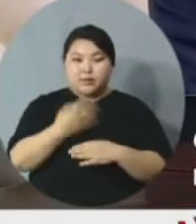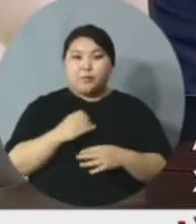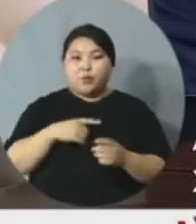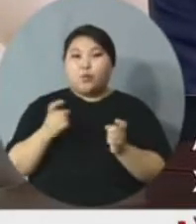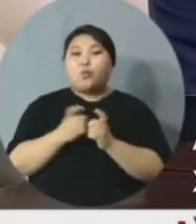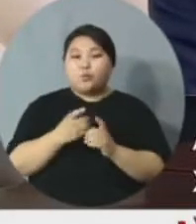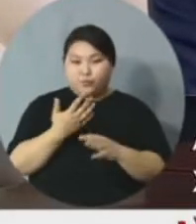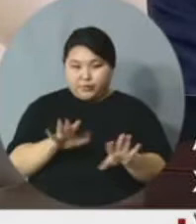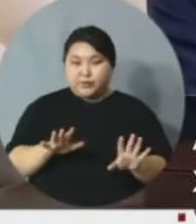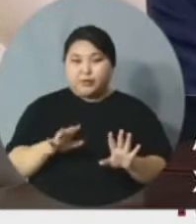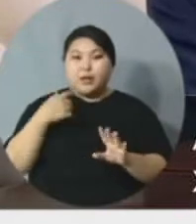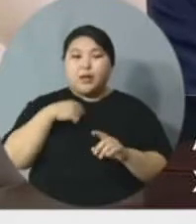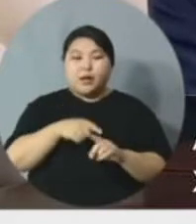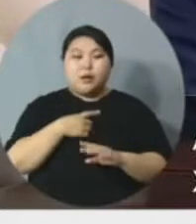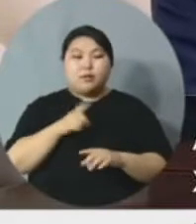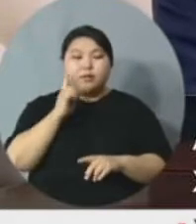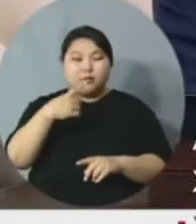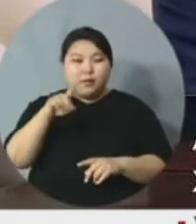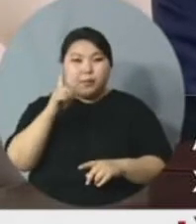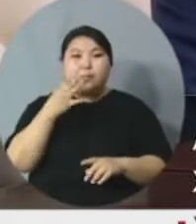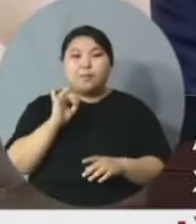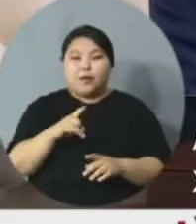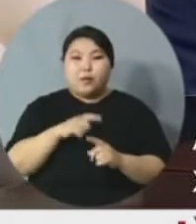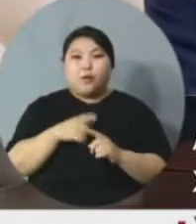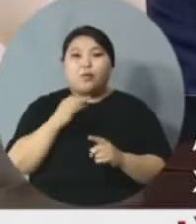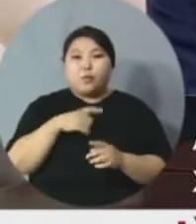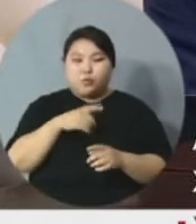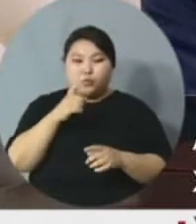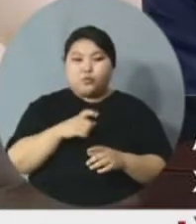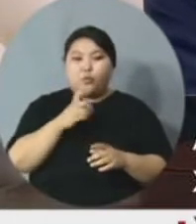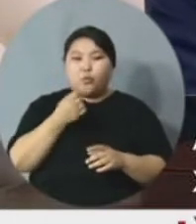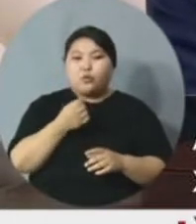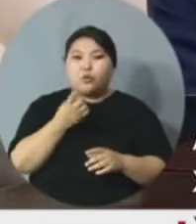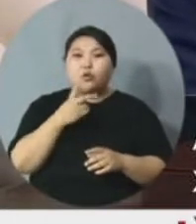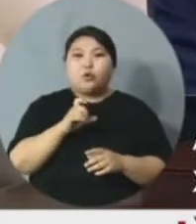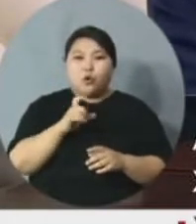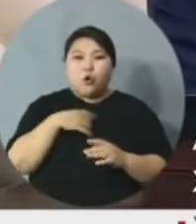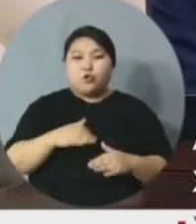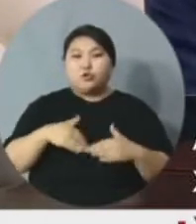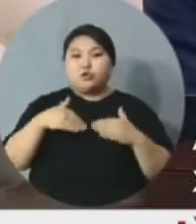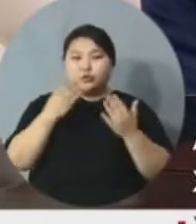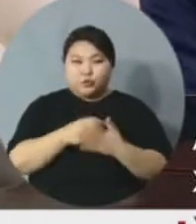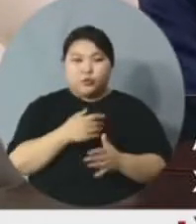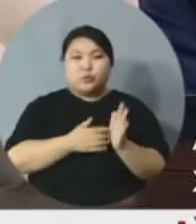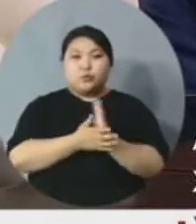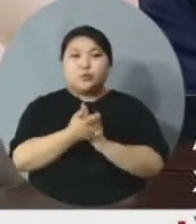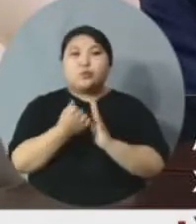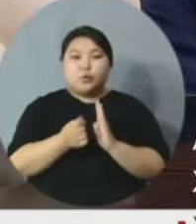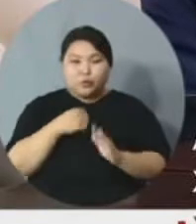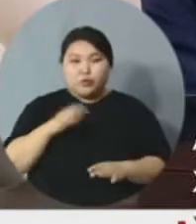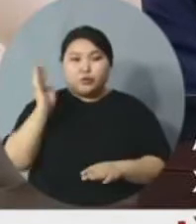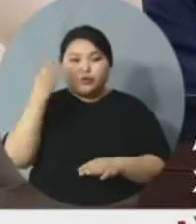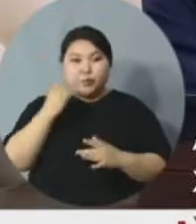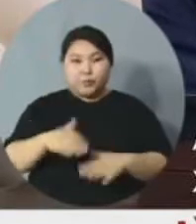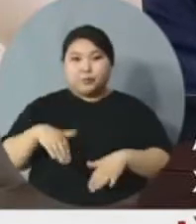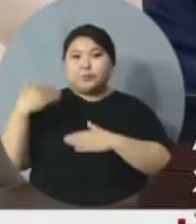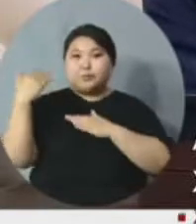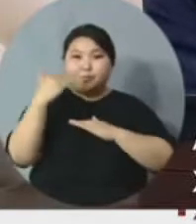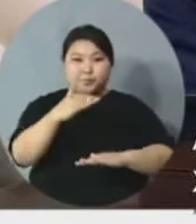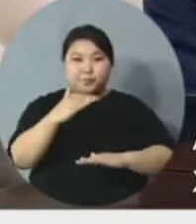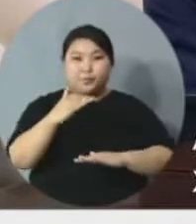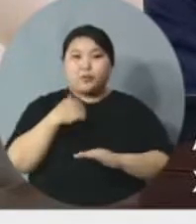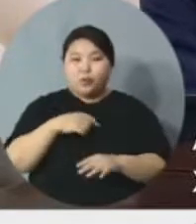дээр үүссэн. Ерөөсөө мянгатгүний байрны солилцол нийгмийн өөрчлөлтүүд юм уу гэж байна. Төсвийн тодорхой хэмжээгээр тавьж өгөө.